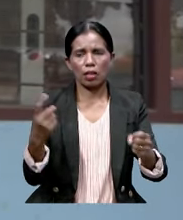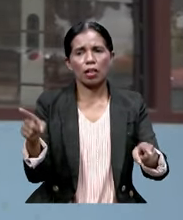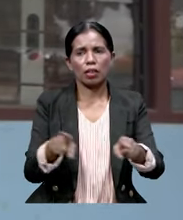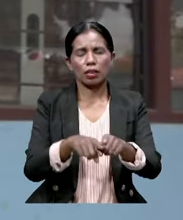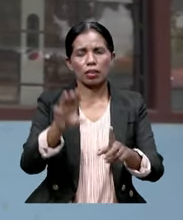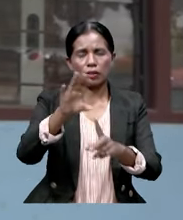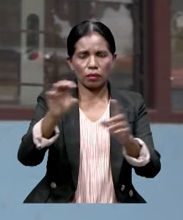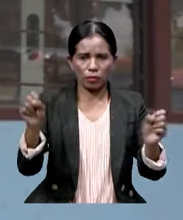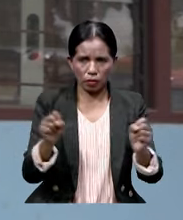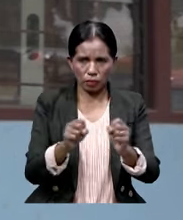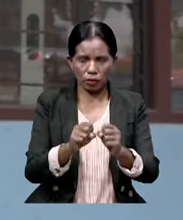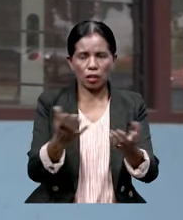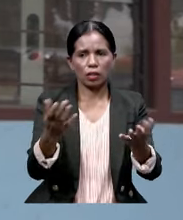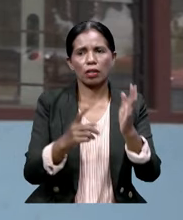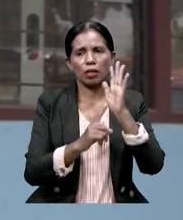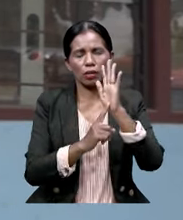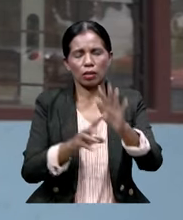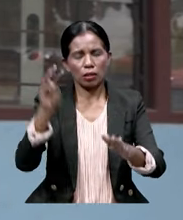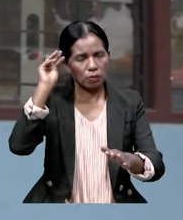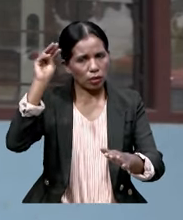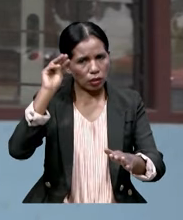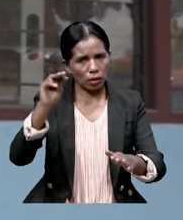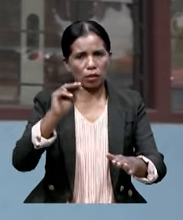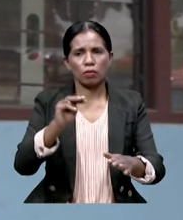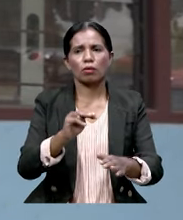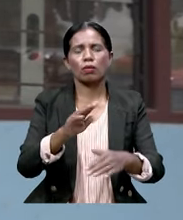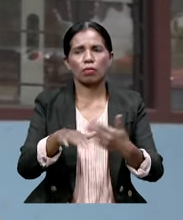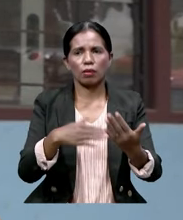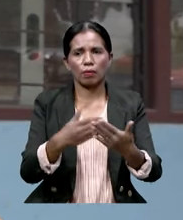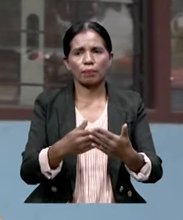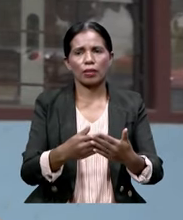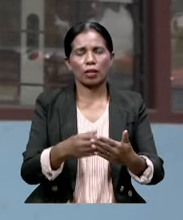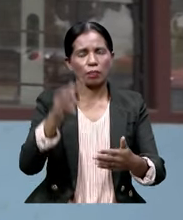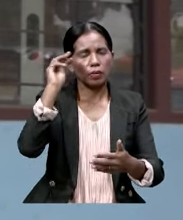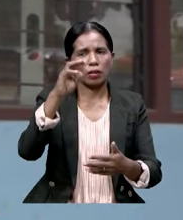katu hatoba ministeru kompetenti liu ba ya